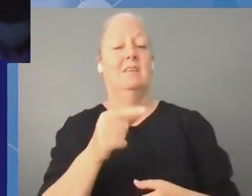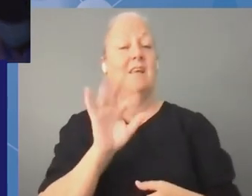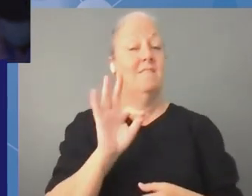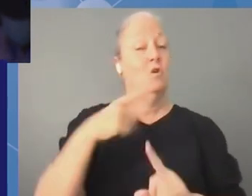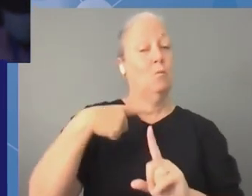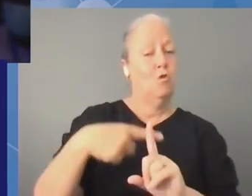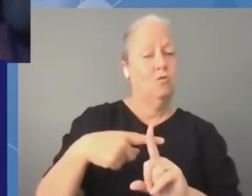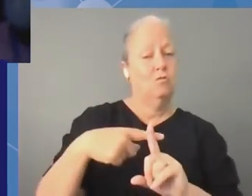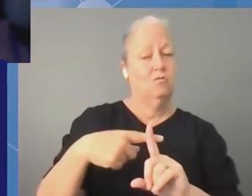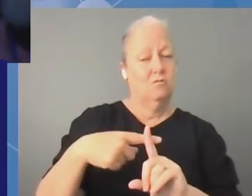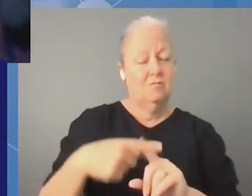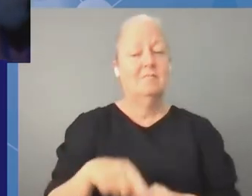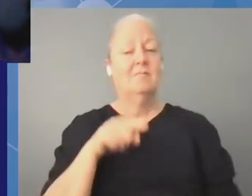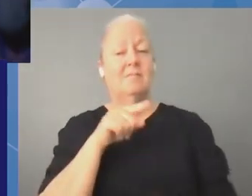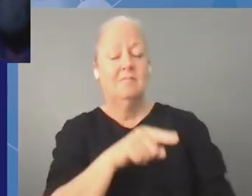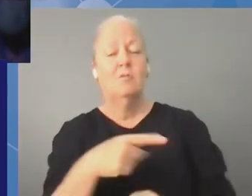这个